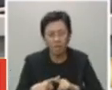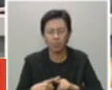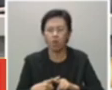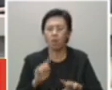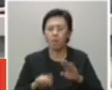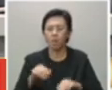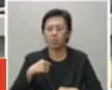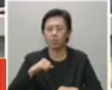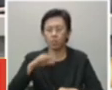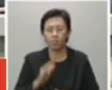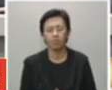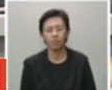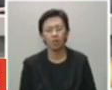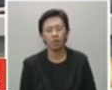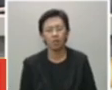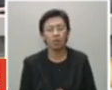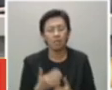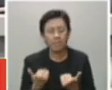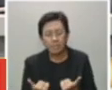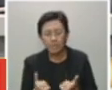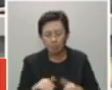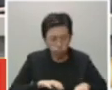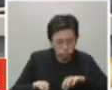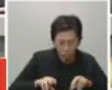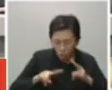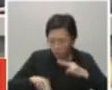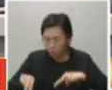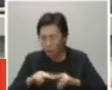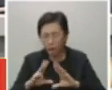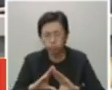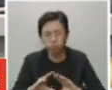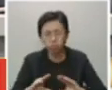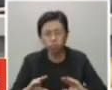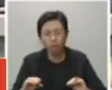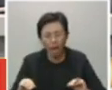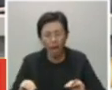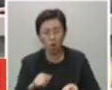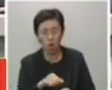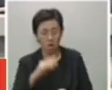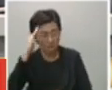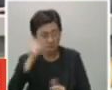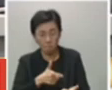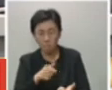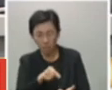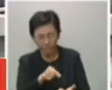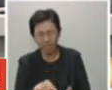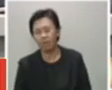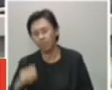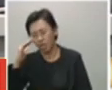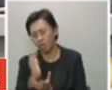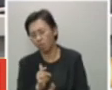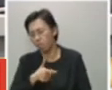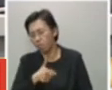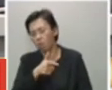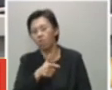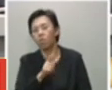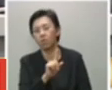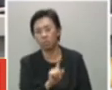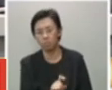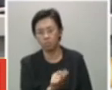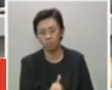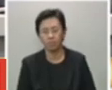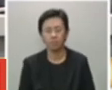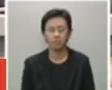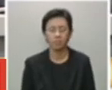แต่สุดท้ายก็สามารถที่จะควบคุมสถานการณ์แล้วก็วิสามัญฆาตกรรมคนร้ายได้สำเร็จคือ